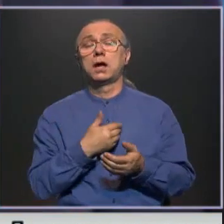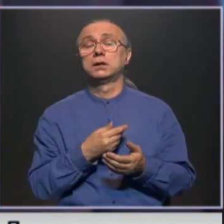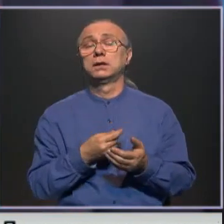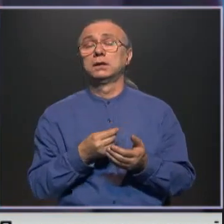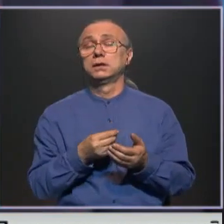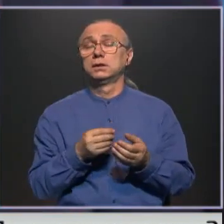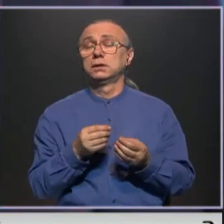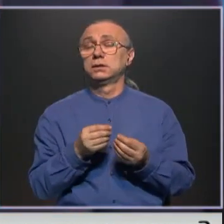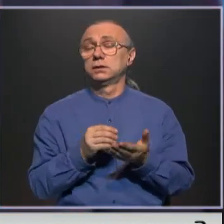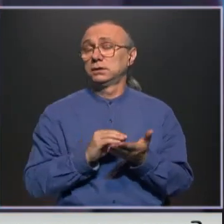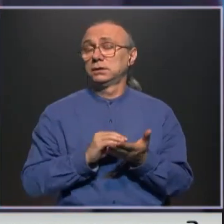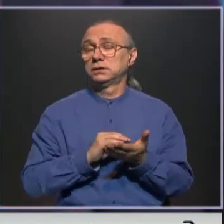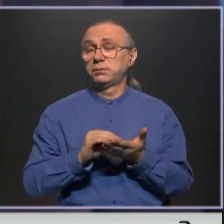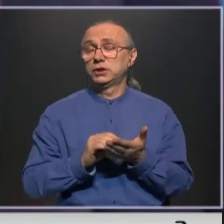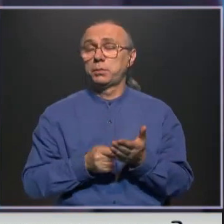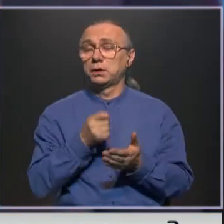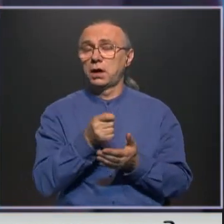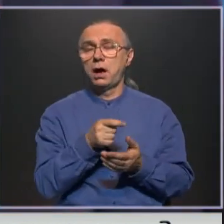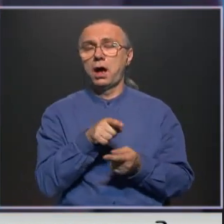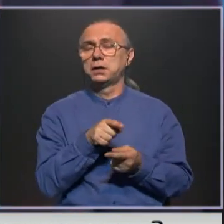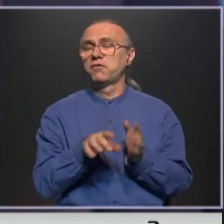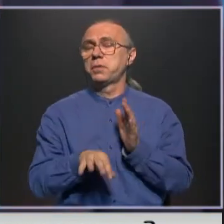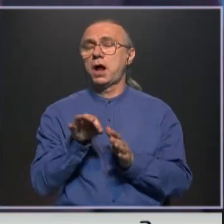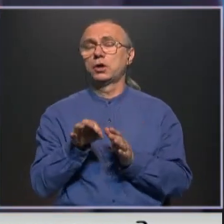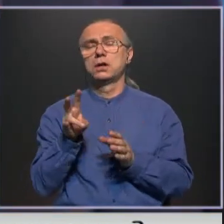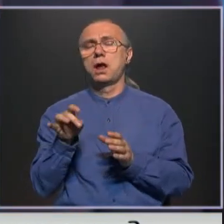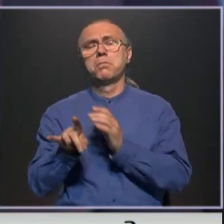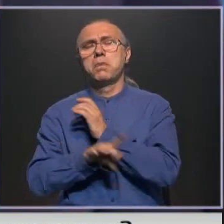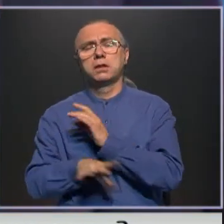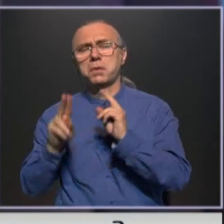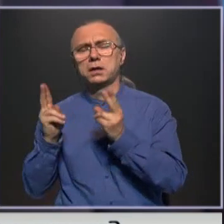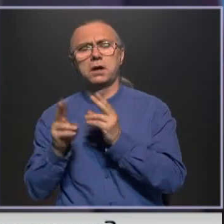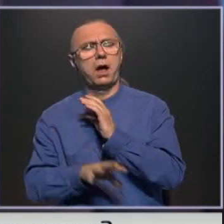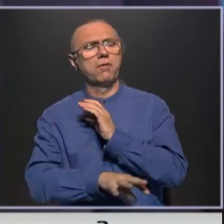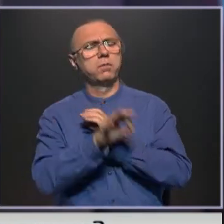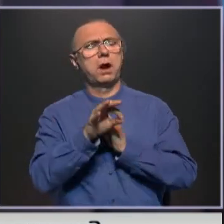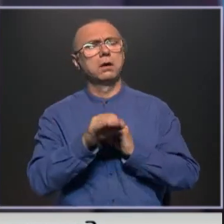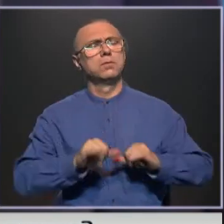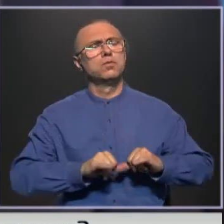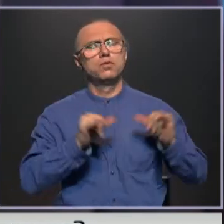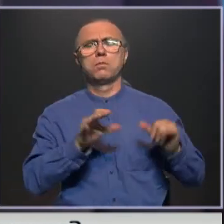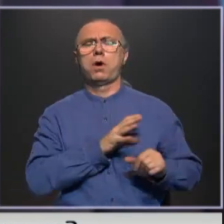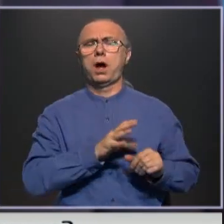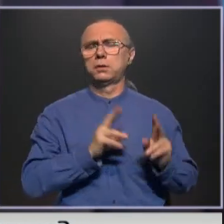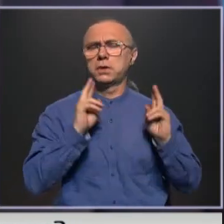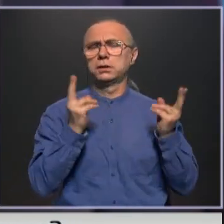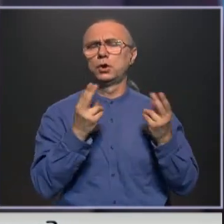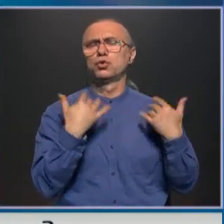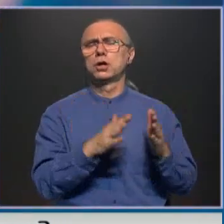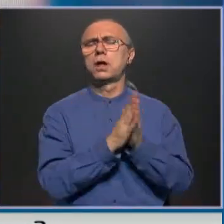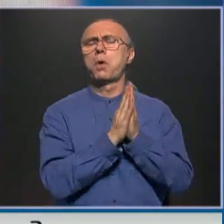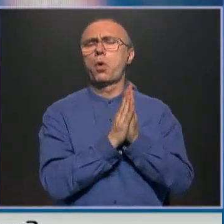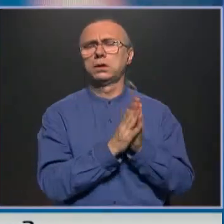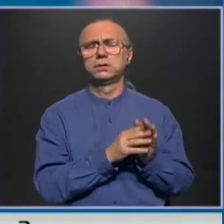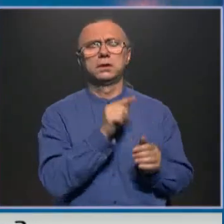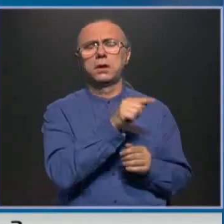они выбирают не нуждающийся монастырь в глубинке, а выбирают знаменитый монастырь, где уже... Намоленный, да, намоленное вот, место. Уже просто там монахи не